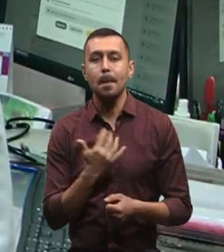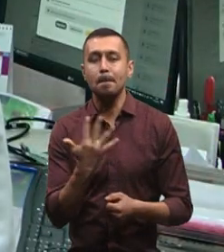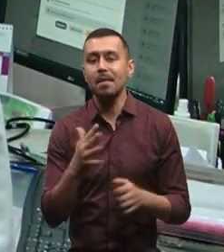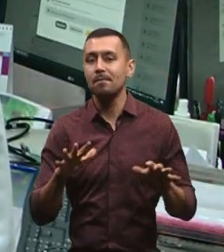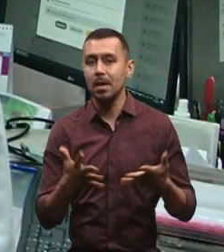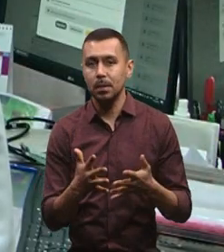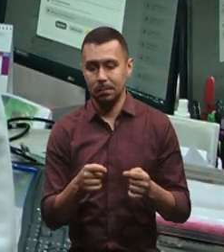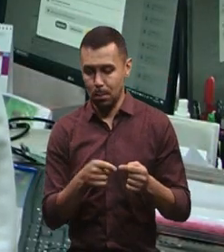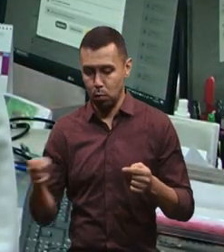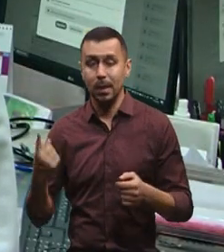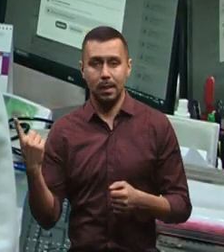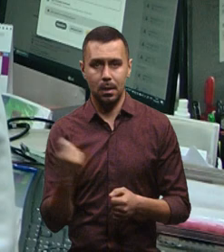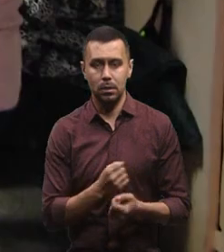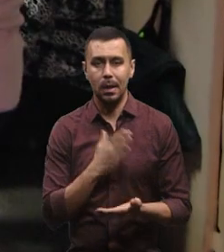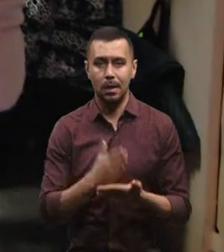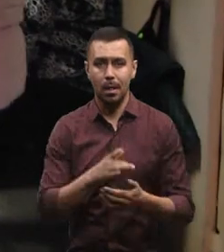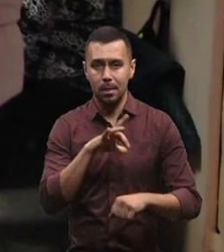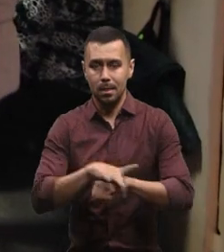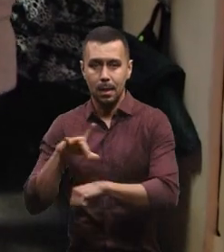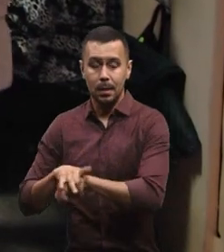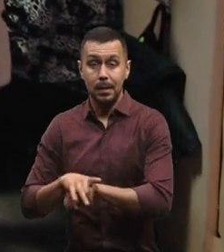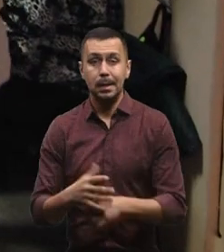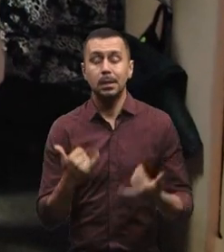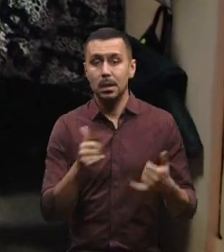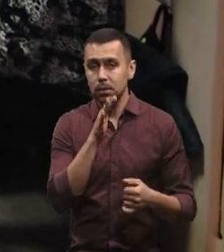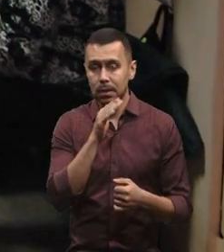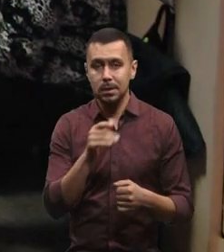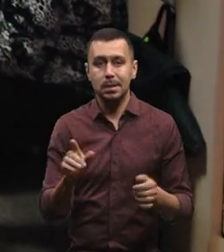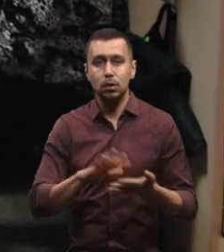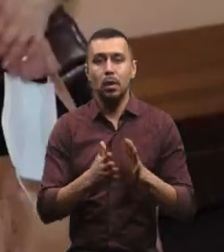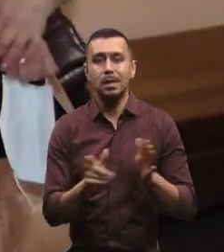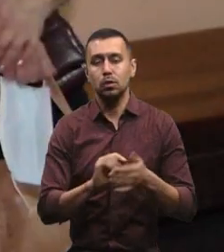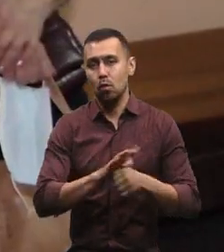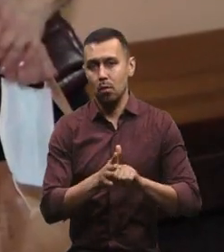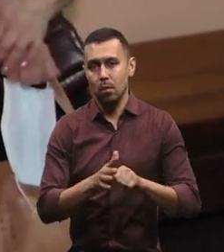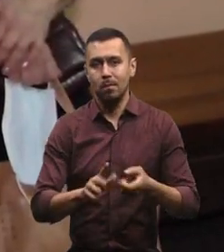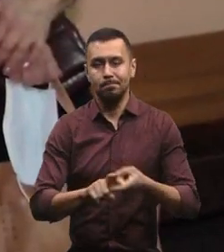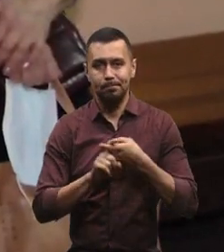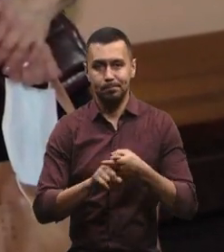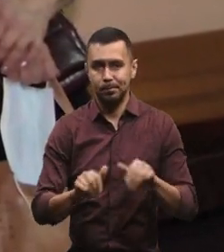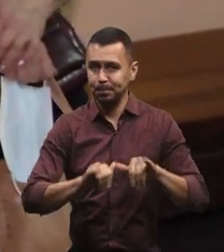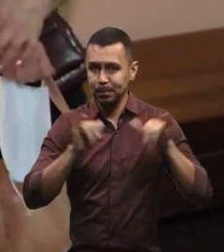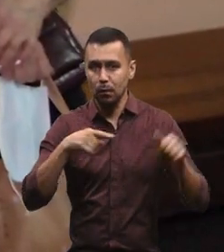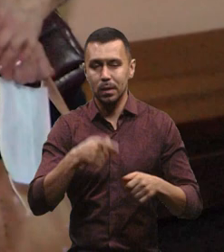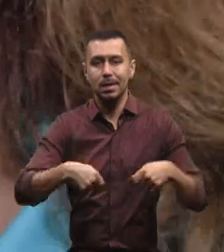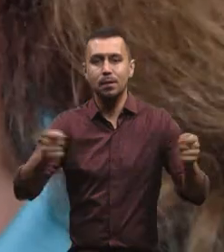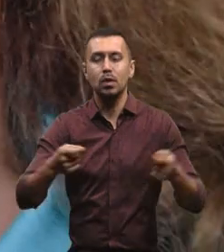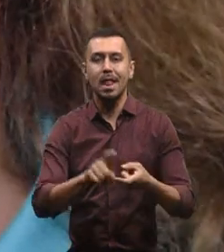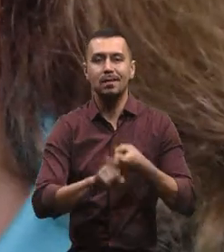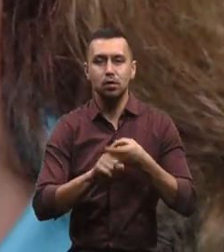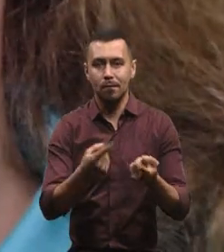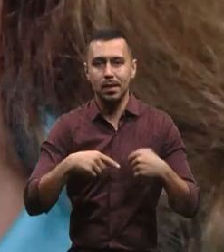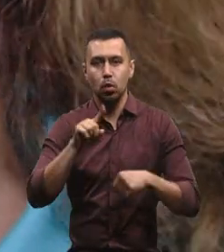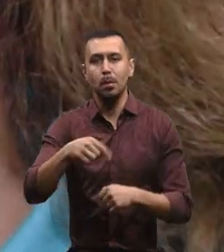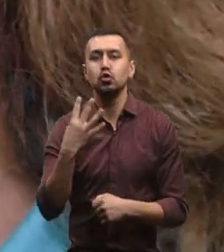за тиждень буває виявлених. На даний час ситуація з ковідом на Хмельниччині загострилася, каже завідувачка інфекційного відділення номер